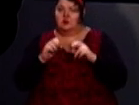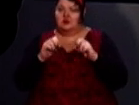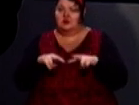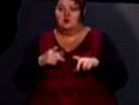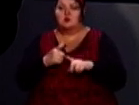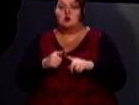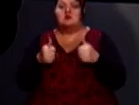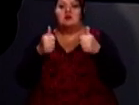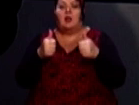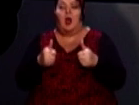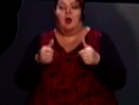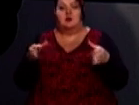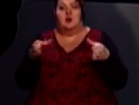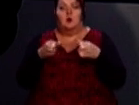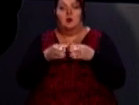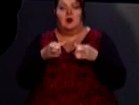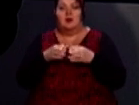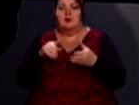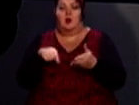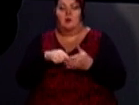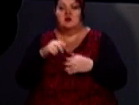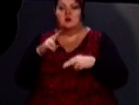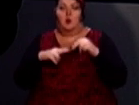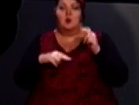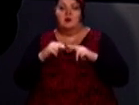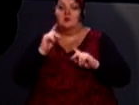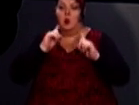досить гарний зібраний колектив містобудівної ради, дуже фаховий.